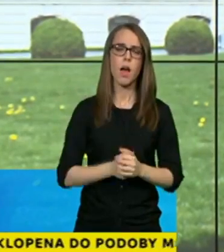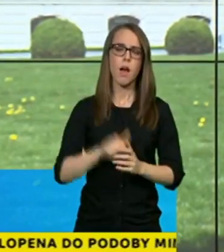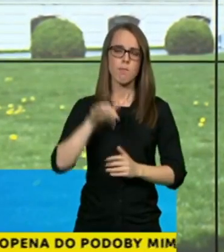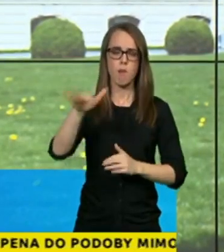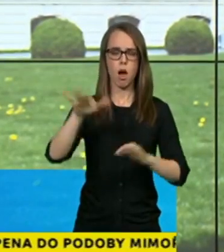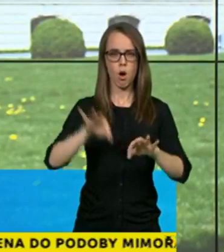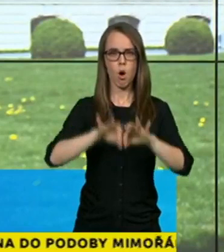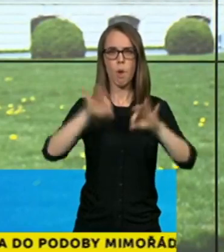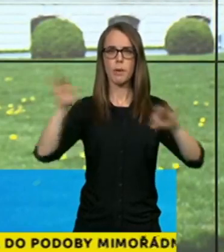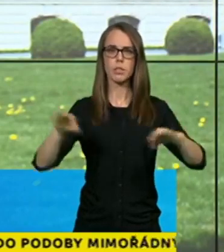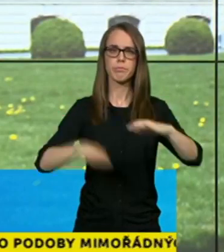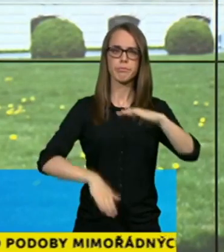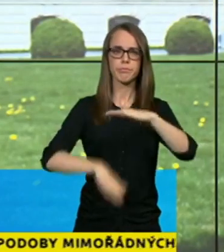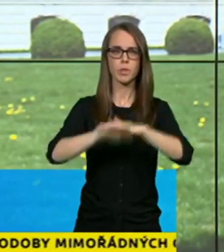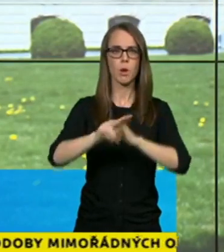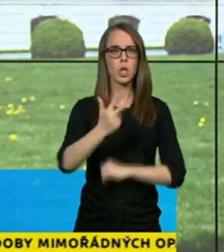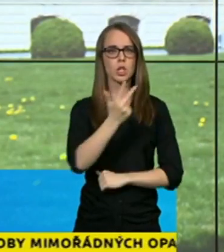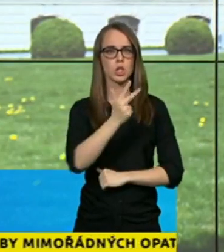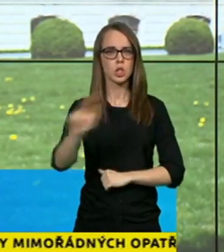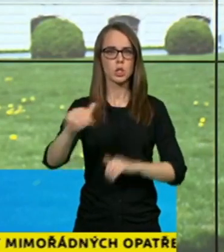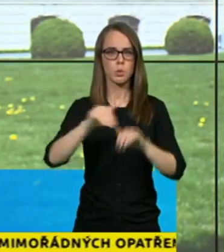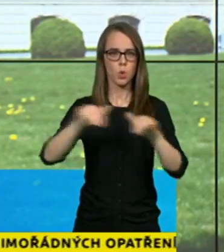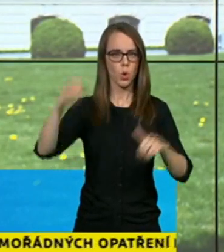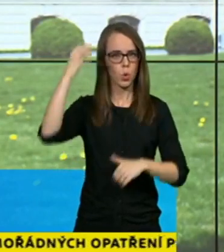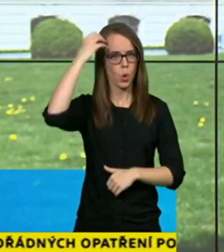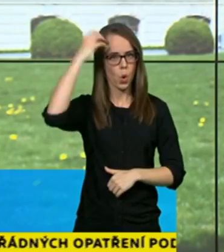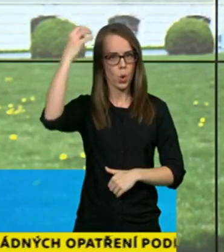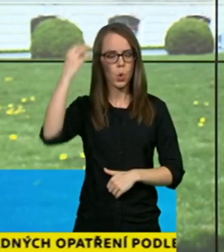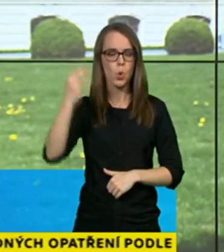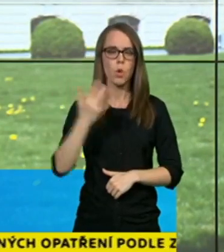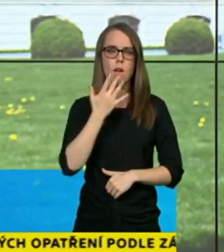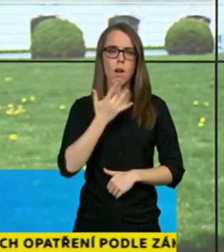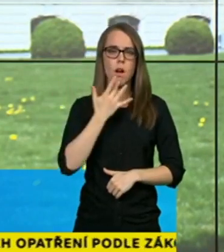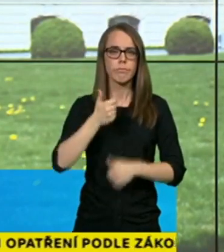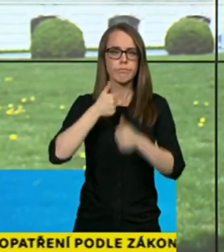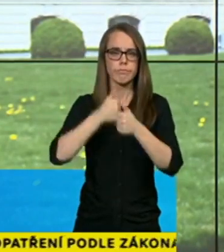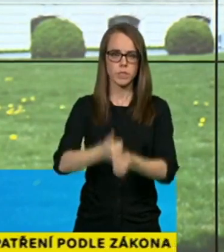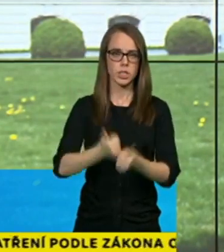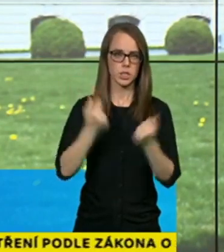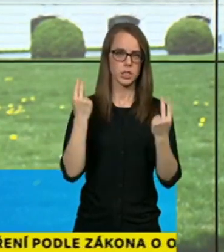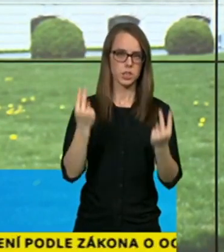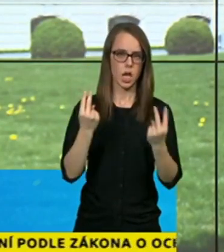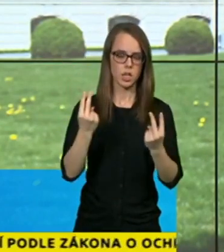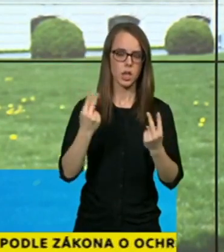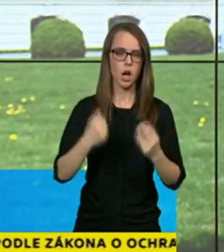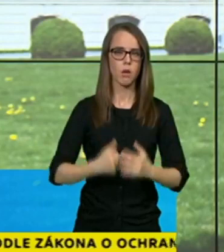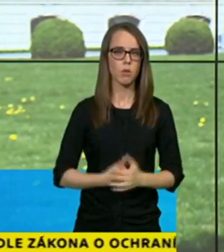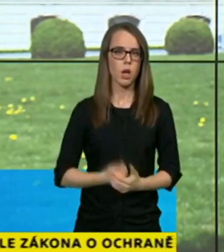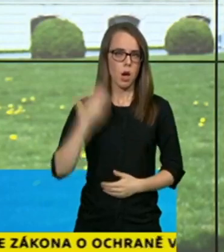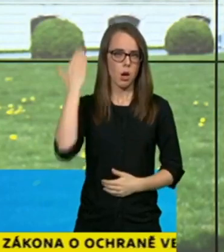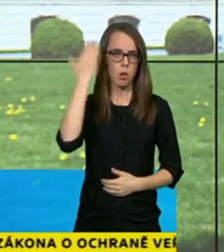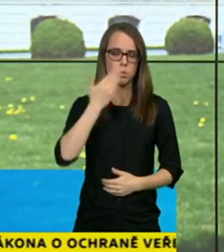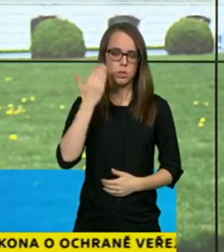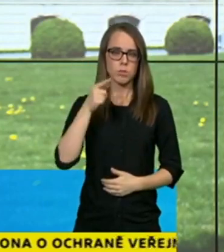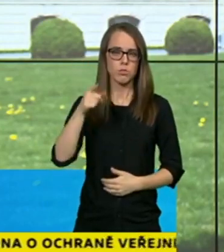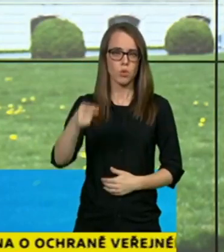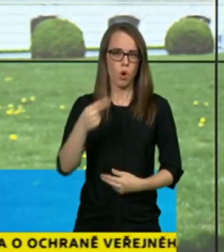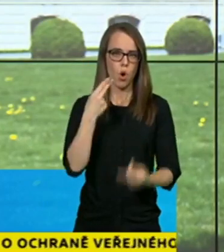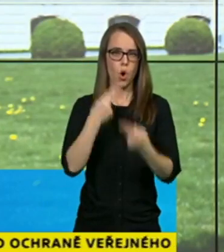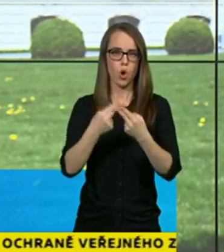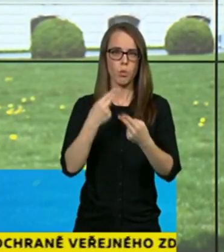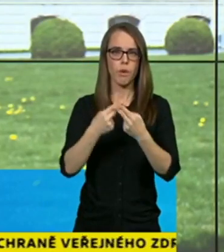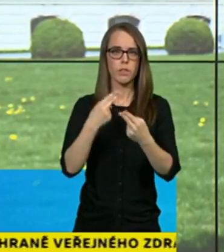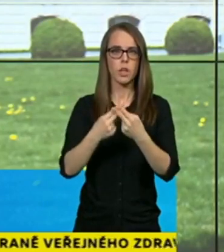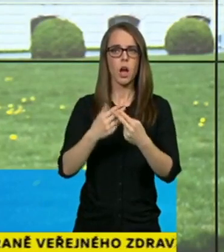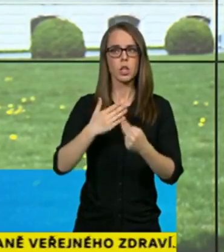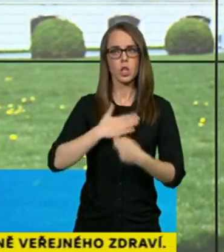tady není jiný než matematický model výběru, tak taky dává smysl. To znamená, z tohoto úhlu